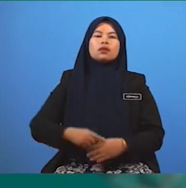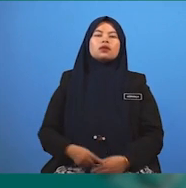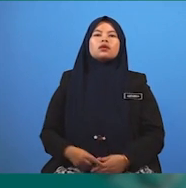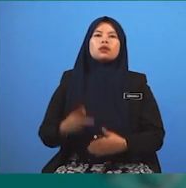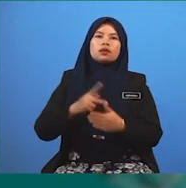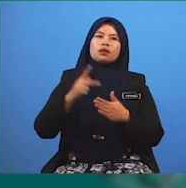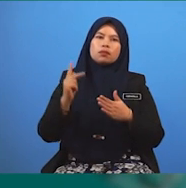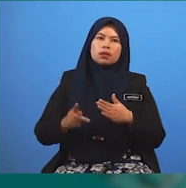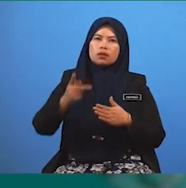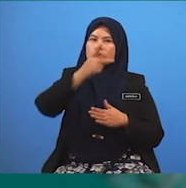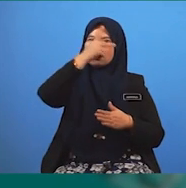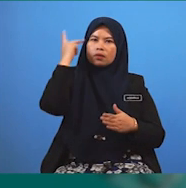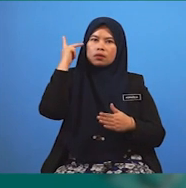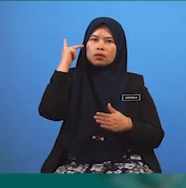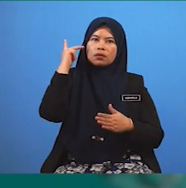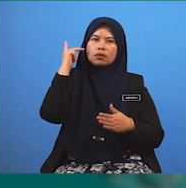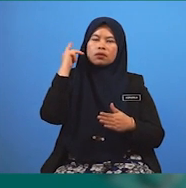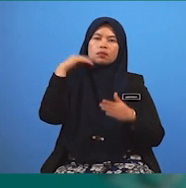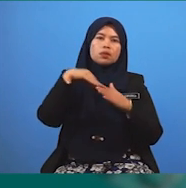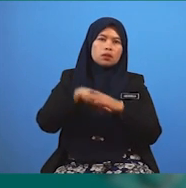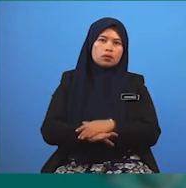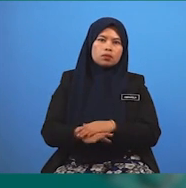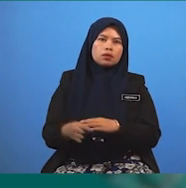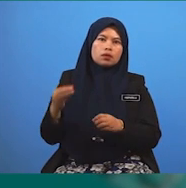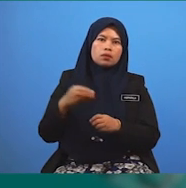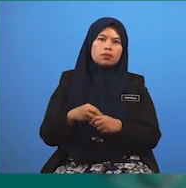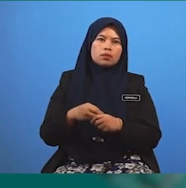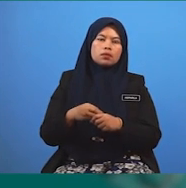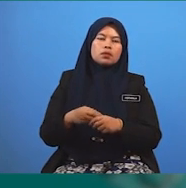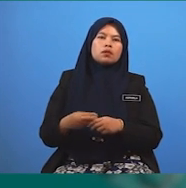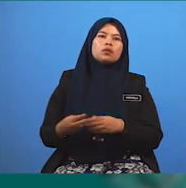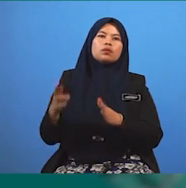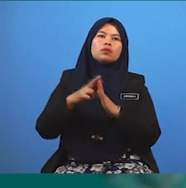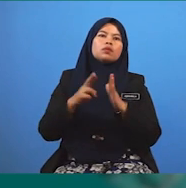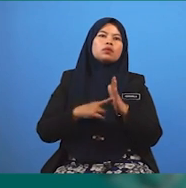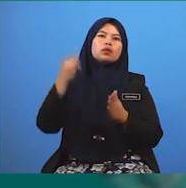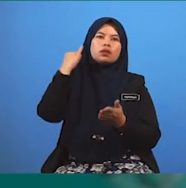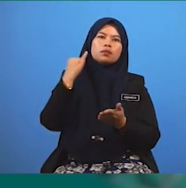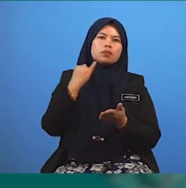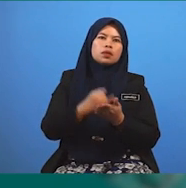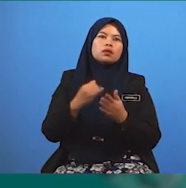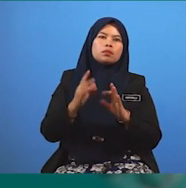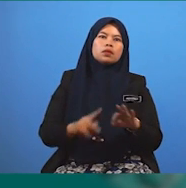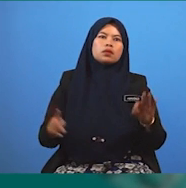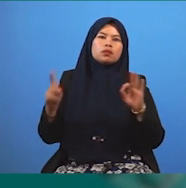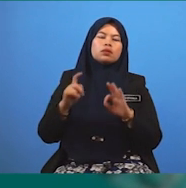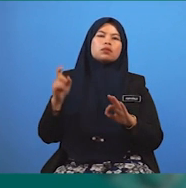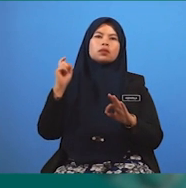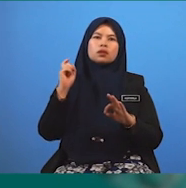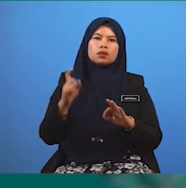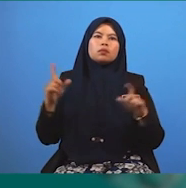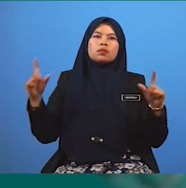dalam salah satu rukun iman dan peristiwa yang pasti berlaku. Yang kedua, kita